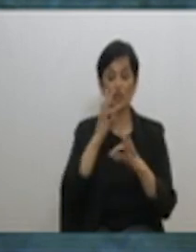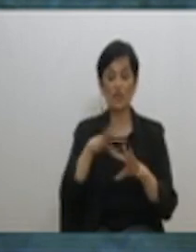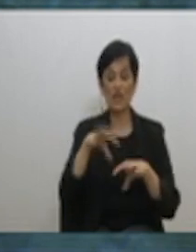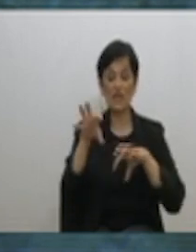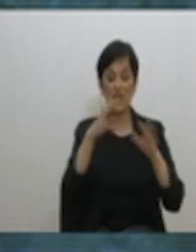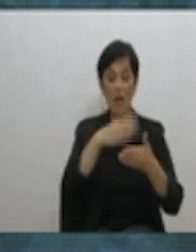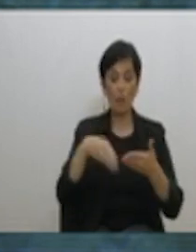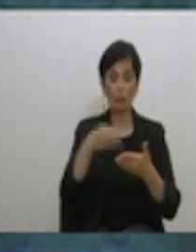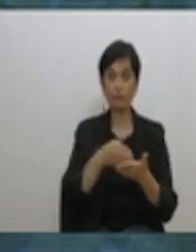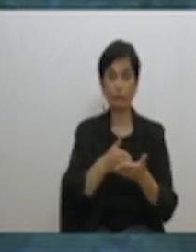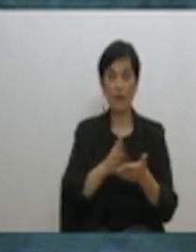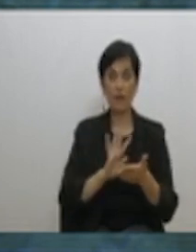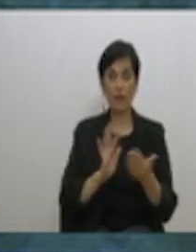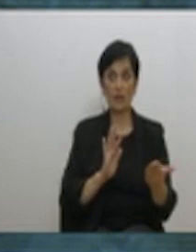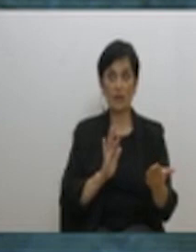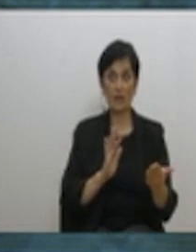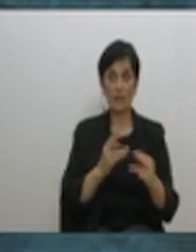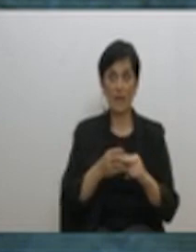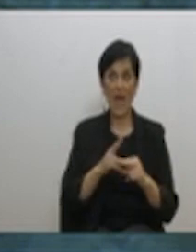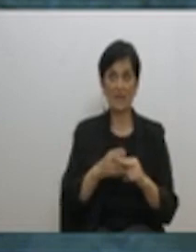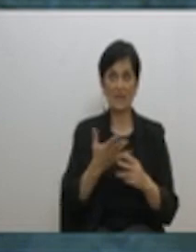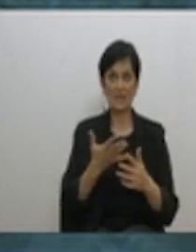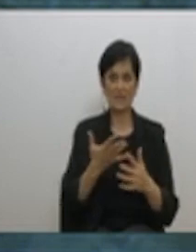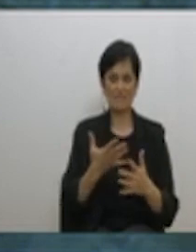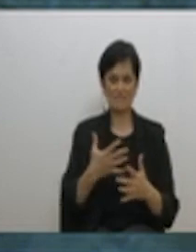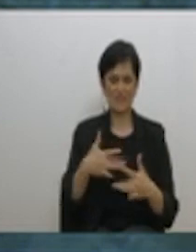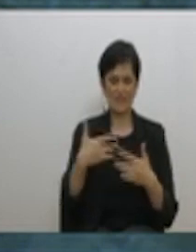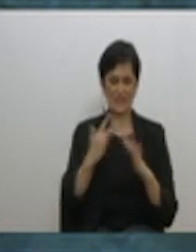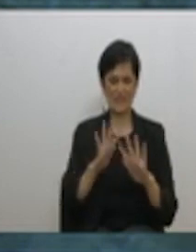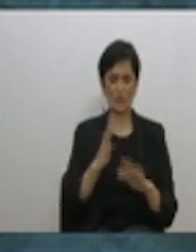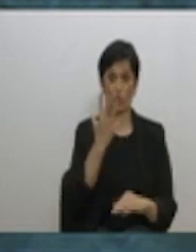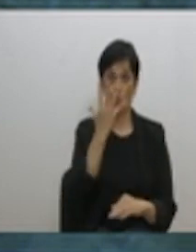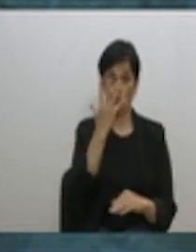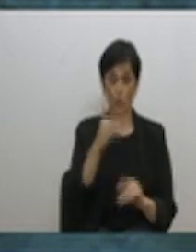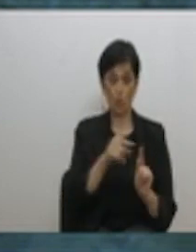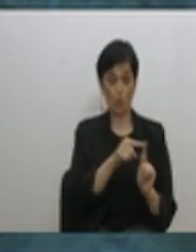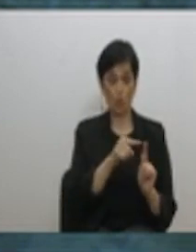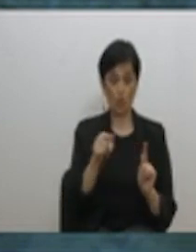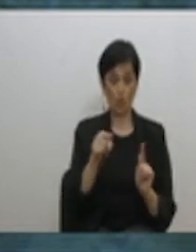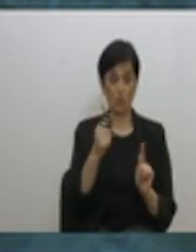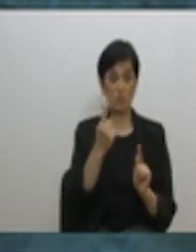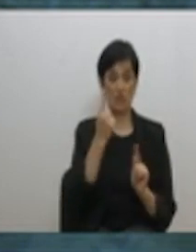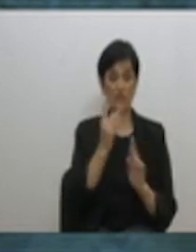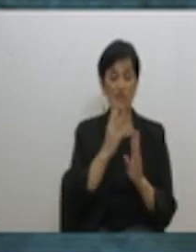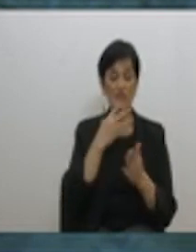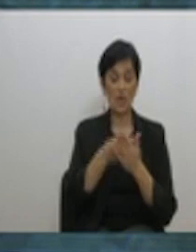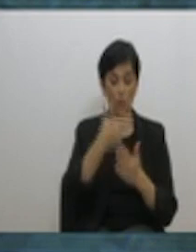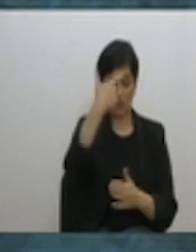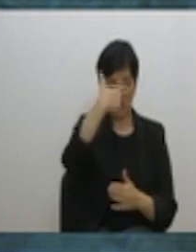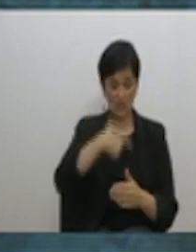დეპოლარიზაციას რო არ აქვს. ეს ზიზღის 5 წუთი, რომელიც მოუწყეთ უპირესყოფესად საკუთარ თავს,